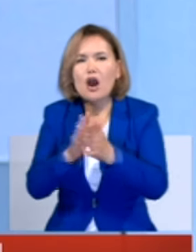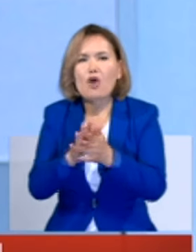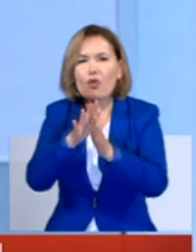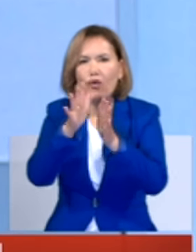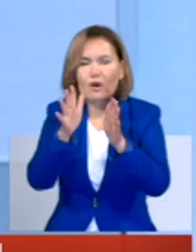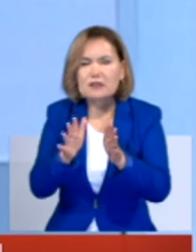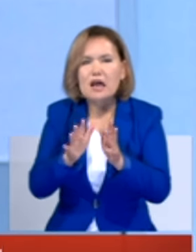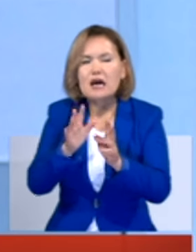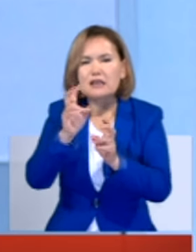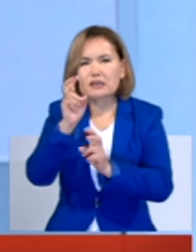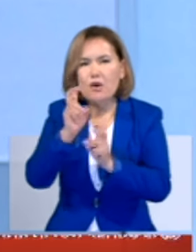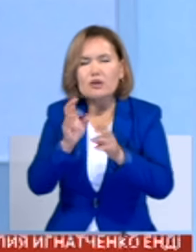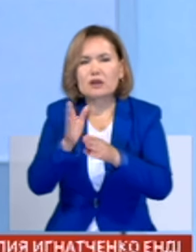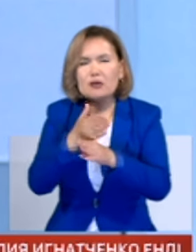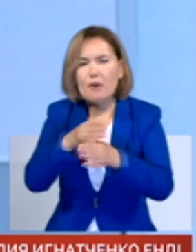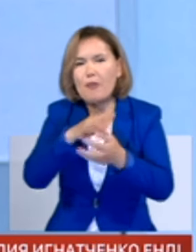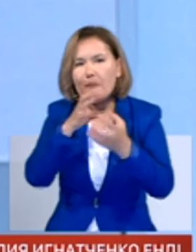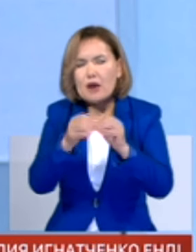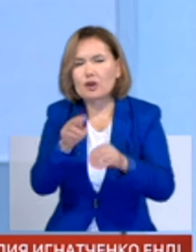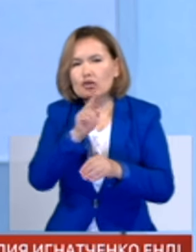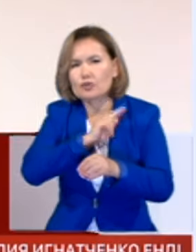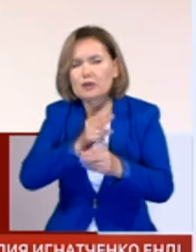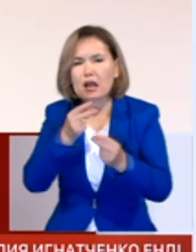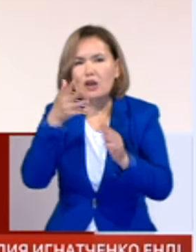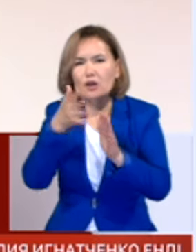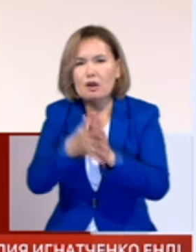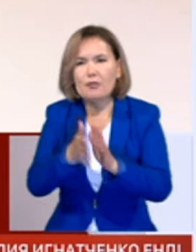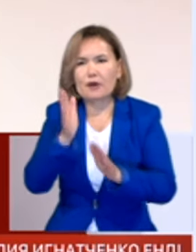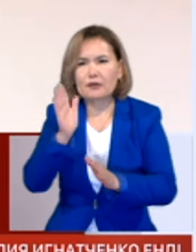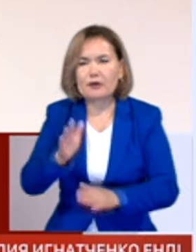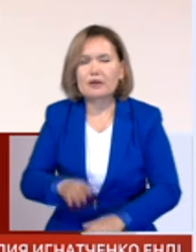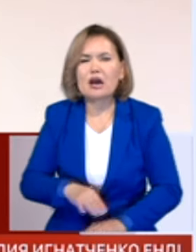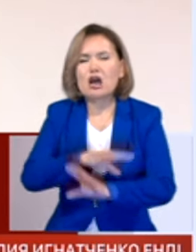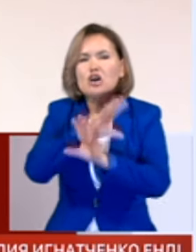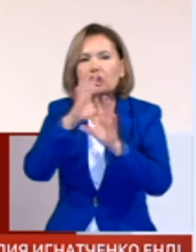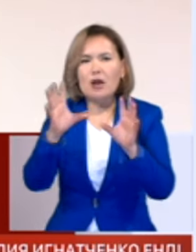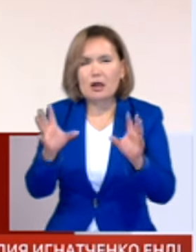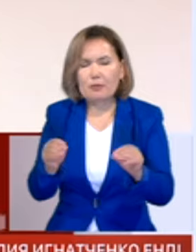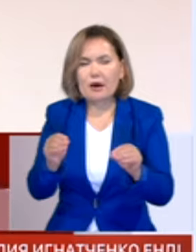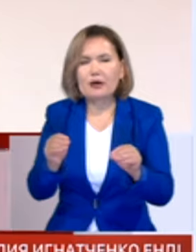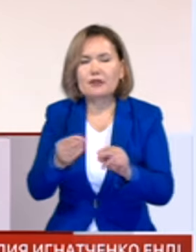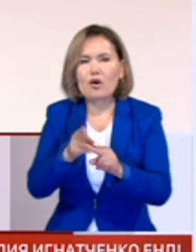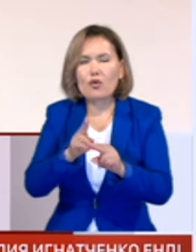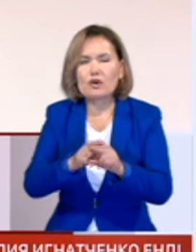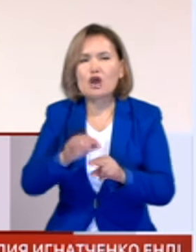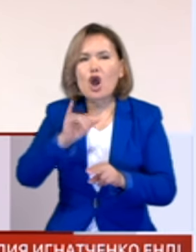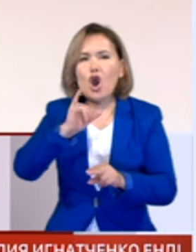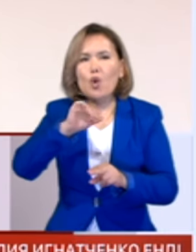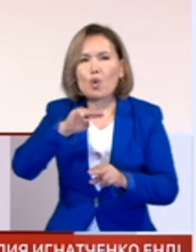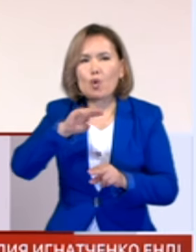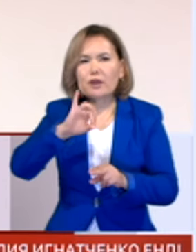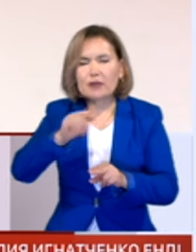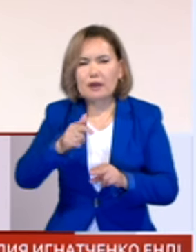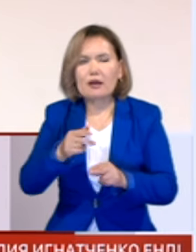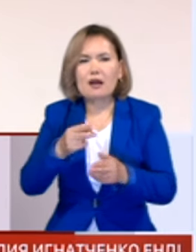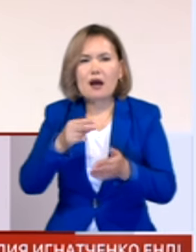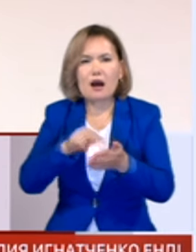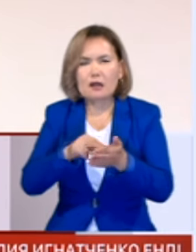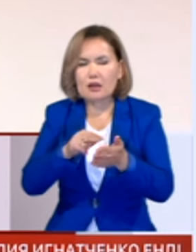зауыттарын салуға дейін жұмсалмақ. Мақсаты жалпы мейлінше кең таралған